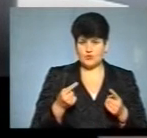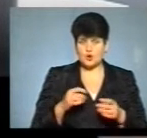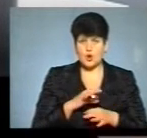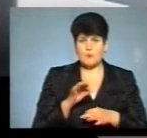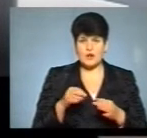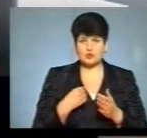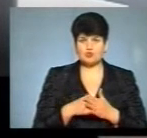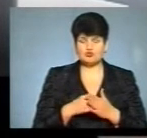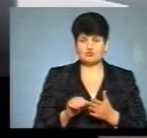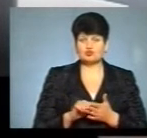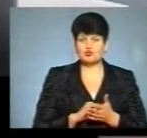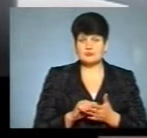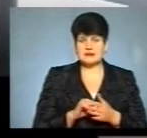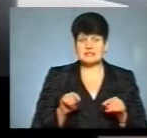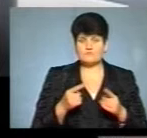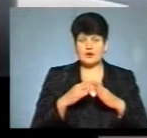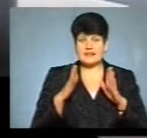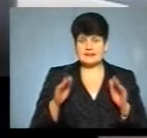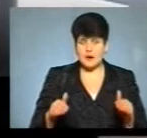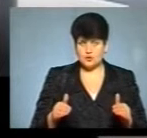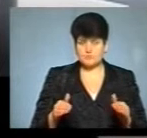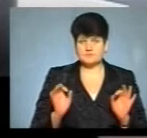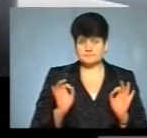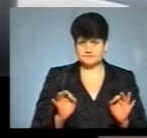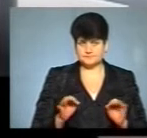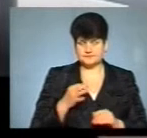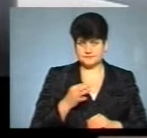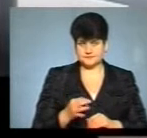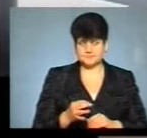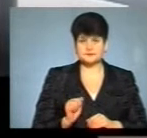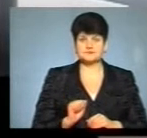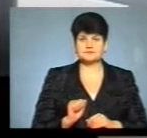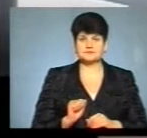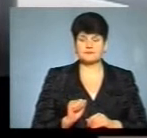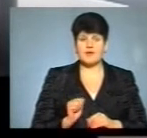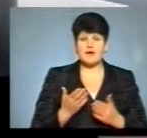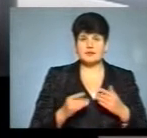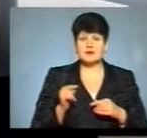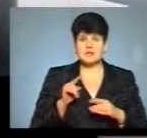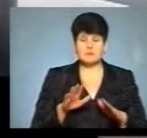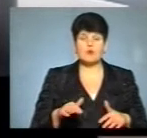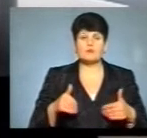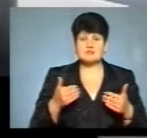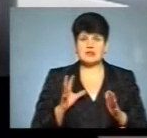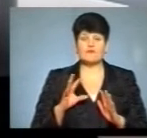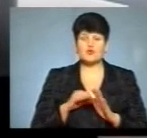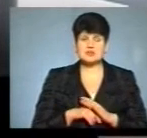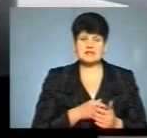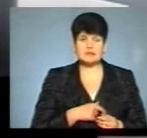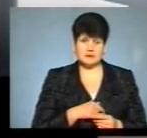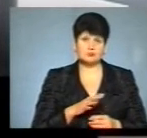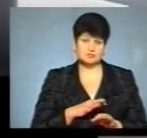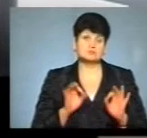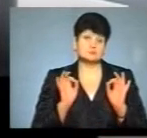проектно-кошторисної документації під створення табору, правильніше. Але ті пропозиції, які вносили депутати, вони були також